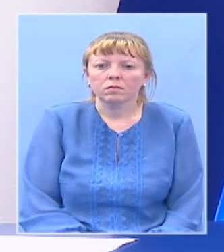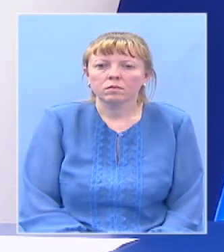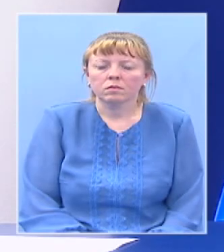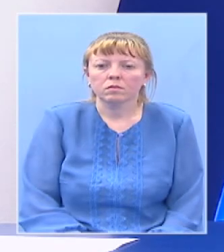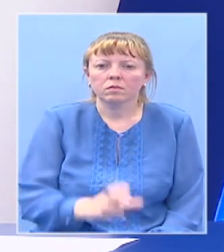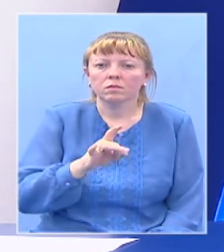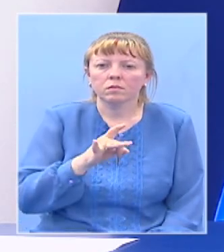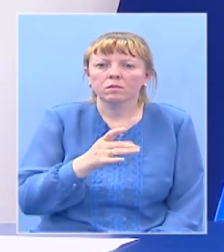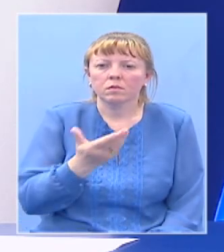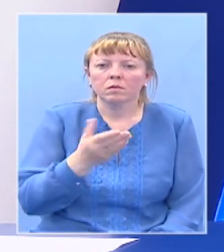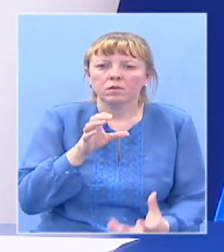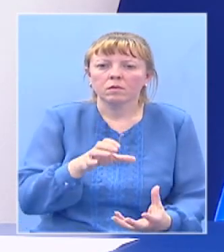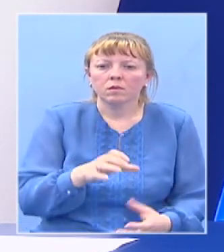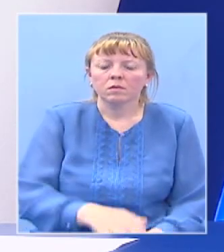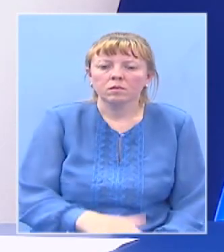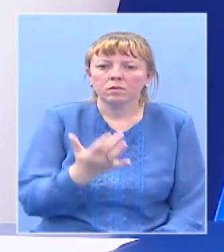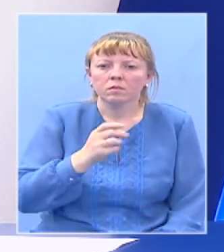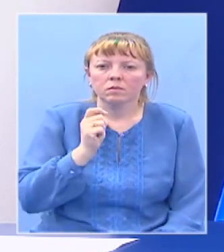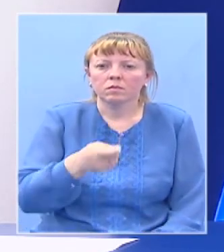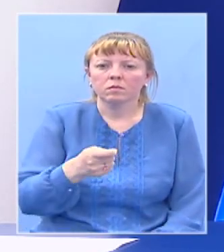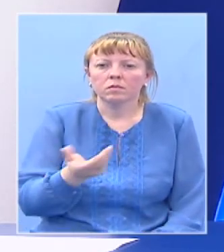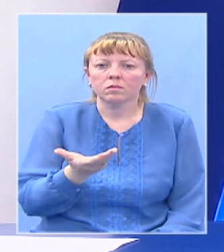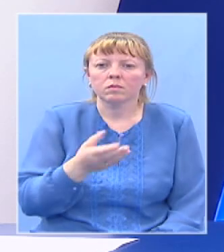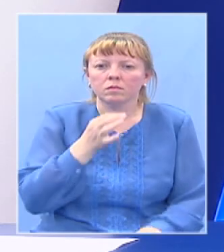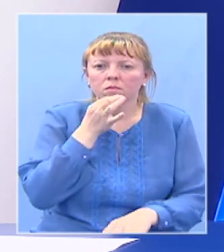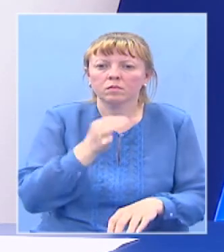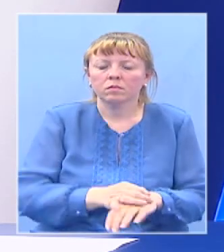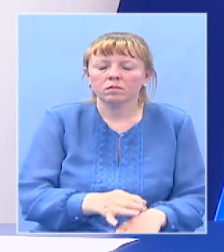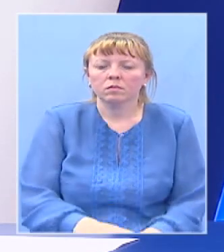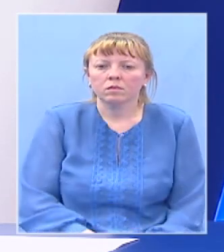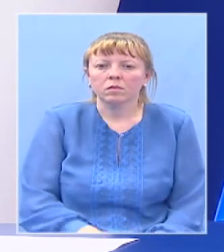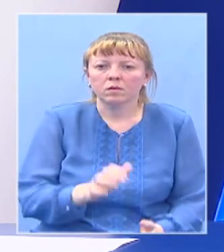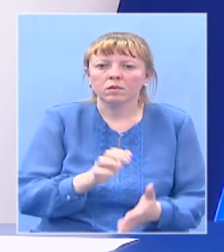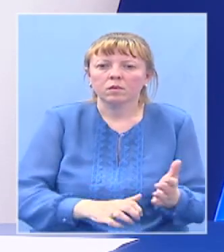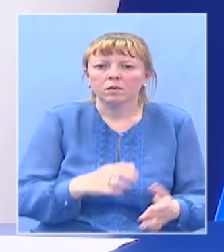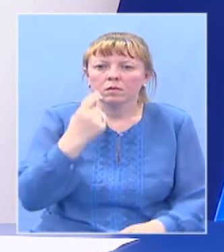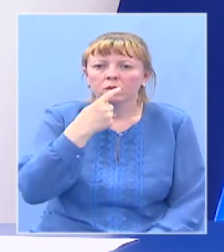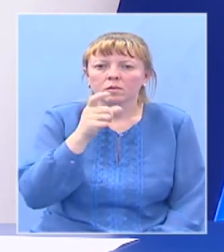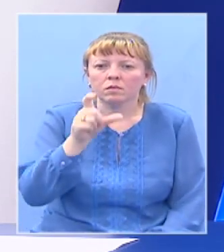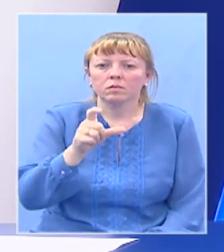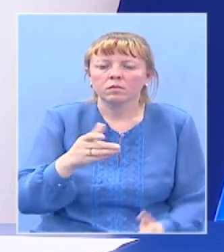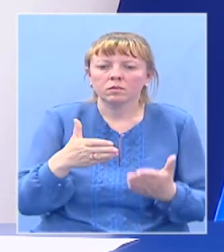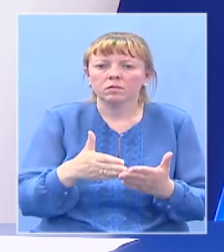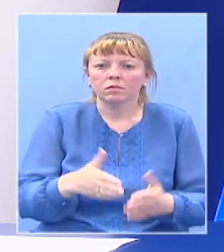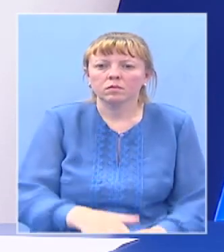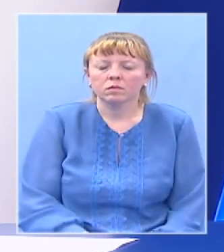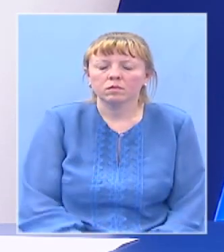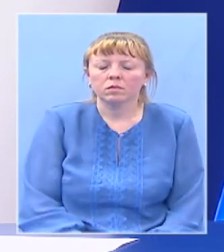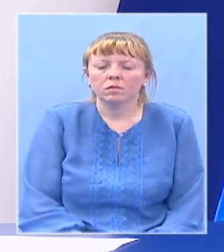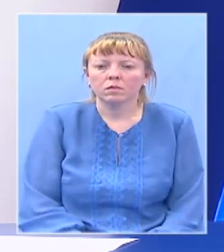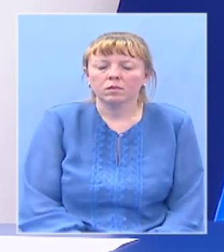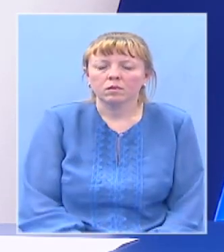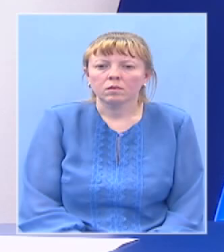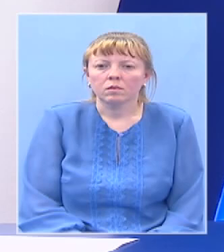параметры у данного транспортного средства и сколько превышает и какой административный штраф возлагается на данного транспортного средство Также